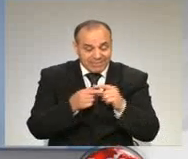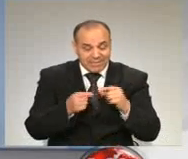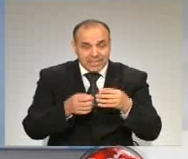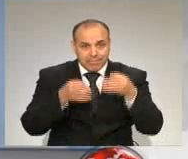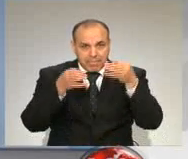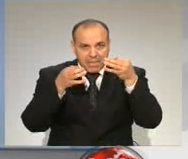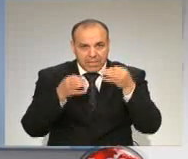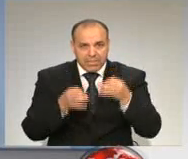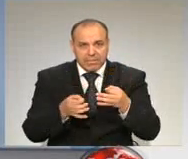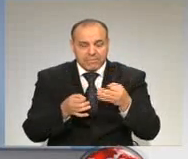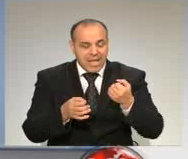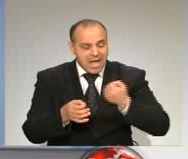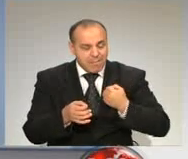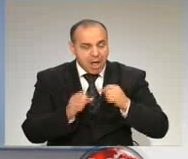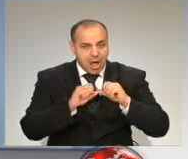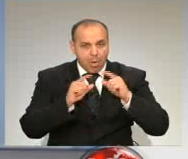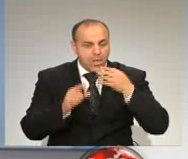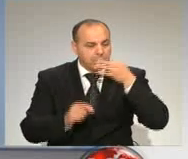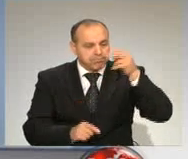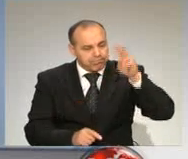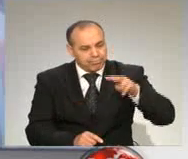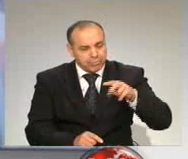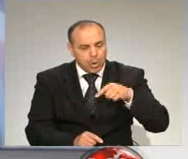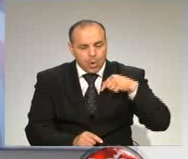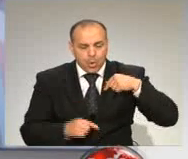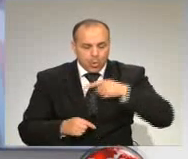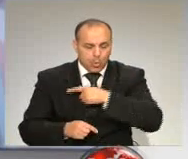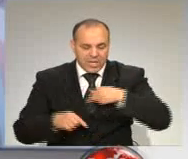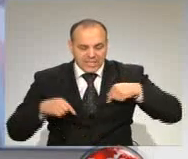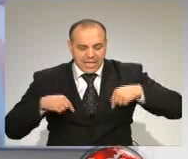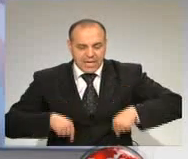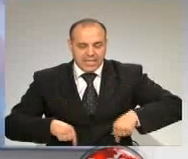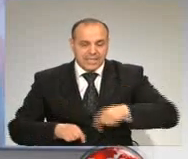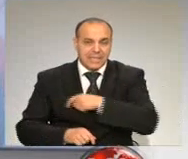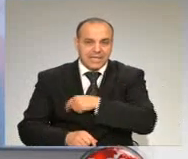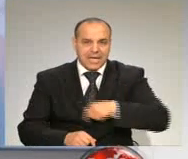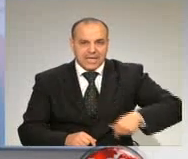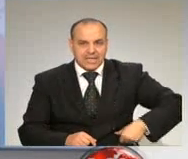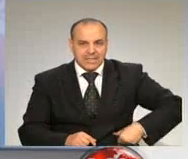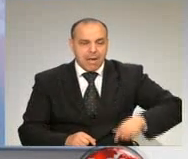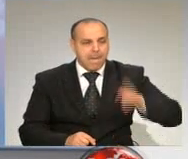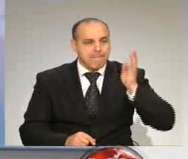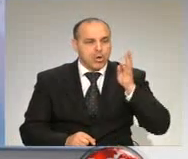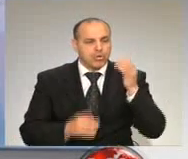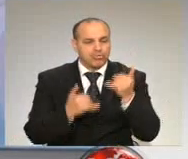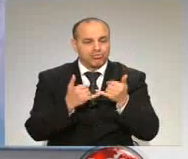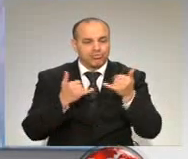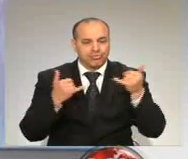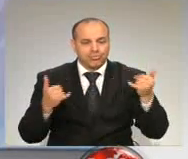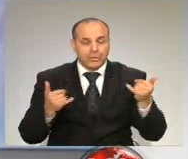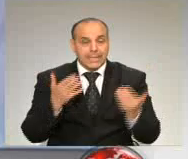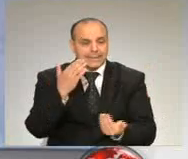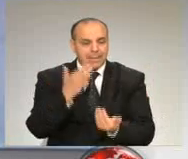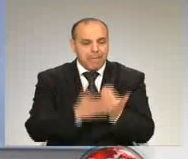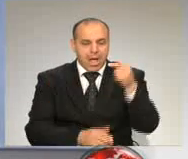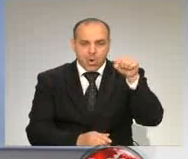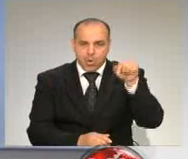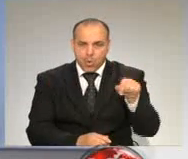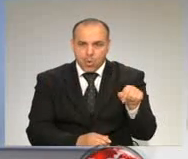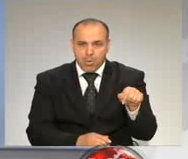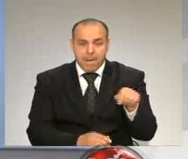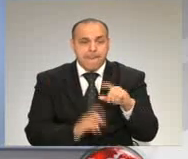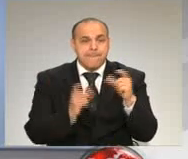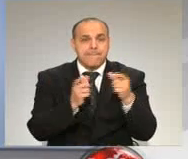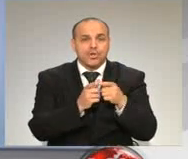تفاصيل العملية الإرهابية، أوضح الناطق الرسمي باسم وزارة الداخلية محمد علي العروي في مؤتمر صحفي عقده صباح اليوم أن